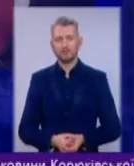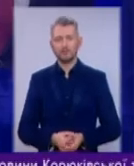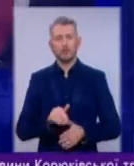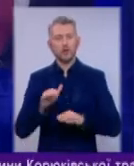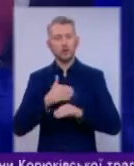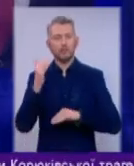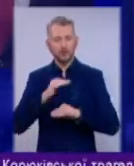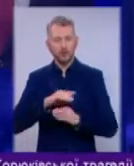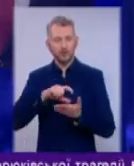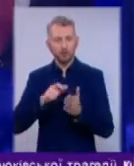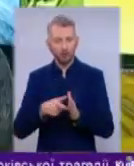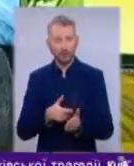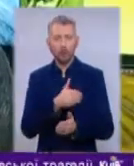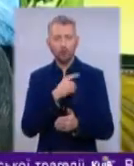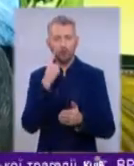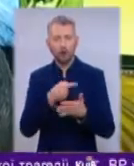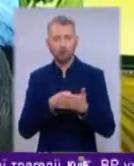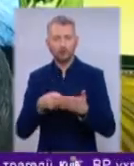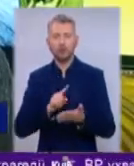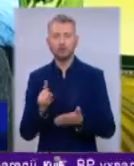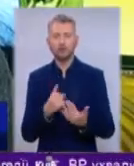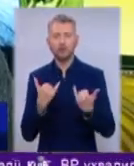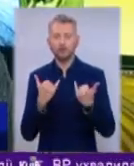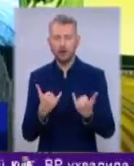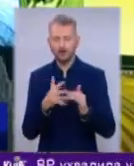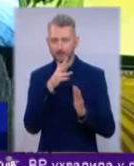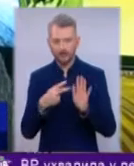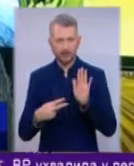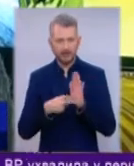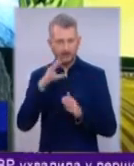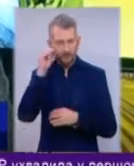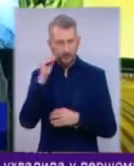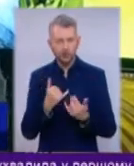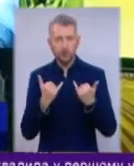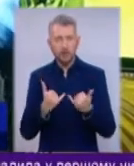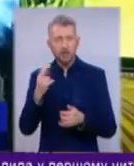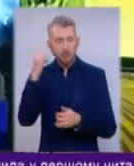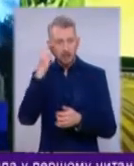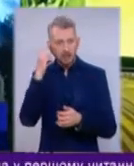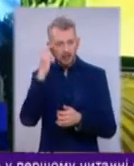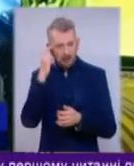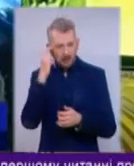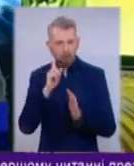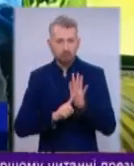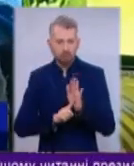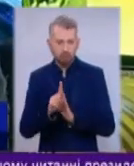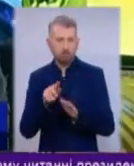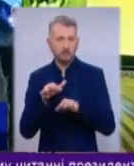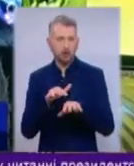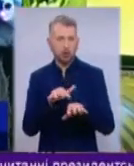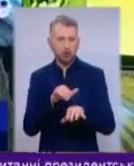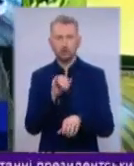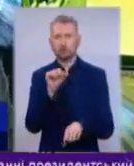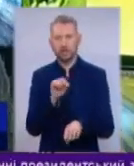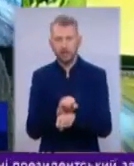Добрий вечір, студія. Хочу наголосити, що зараз 7 година вечора, зараз Київ поринув у затори та